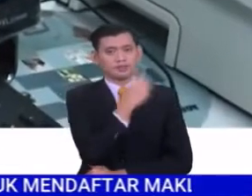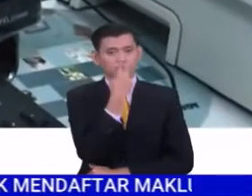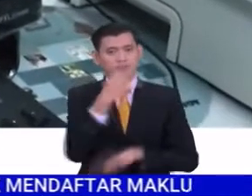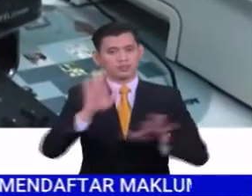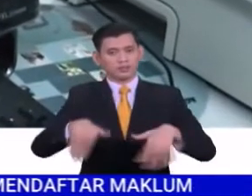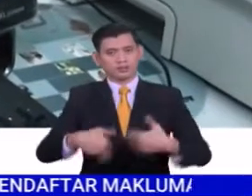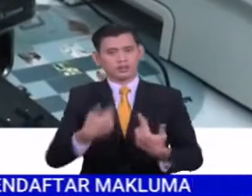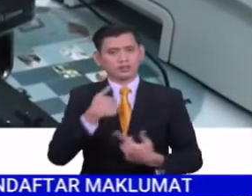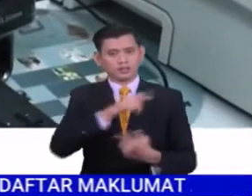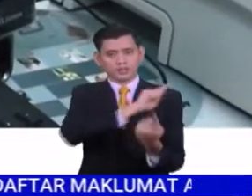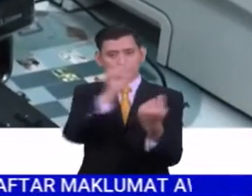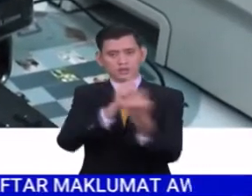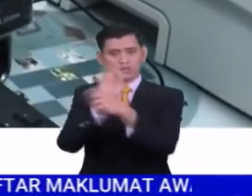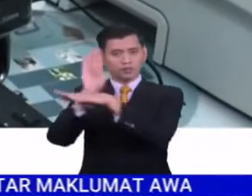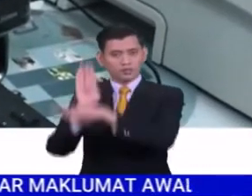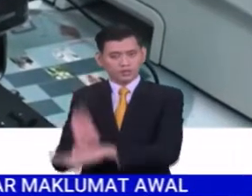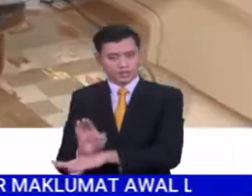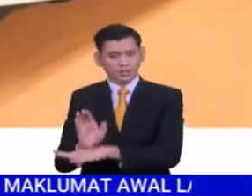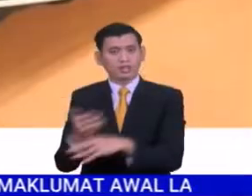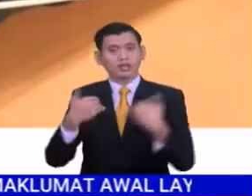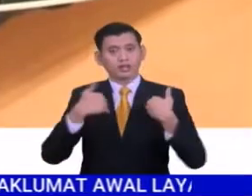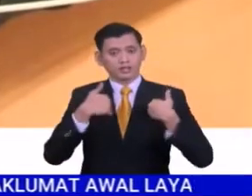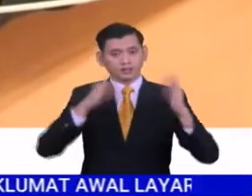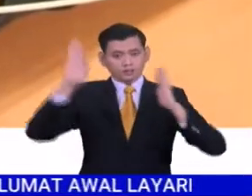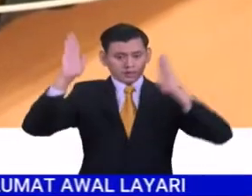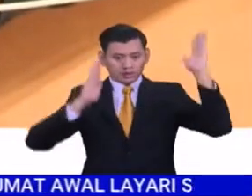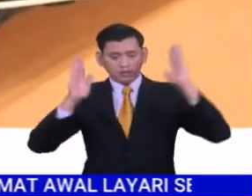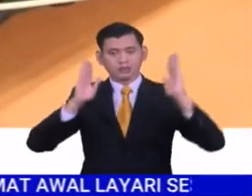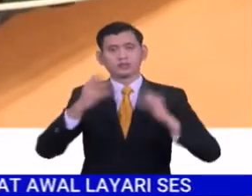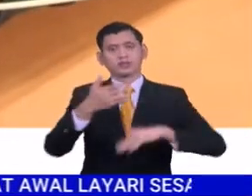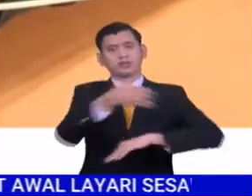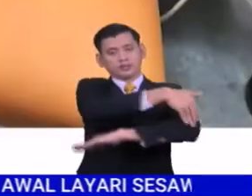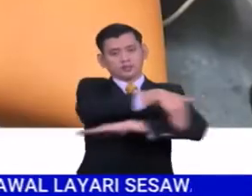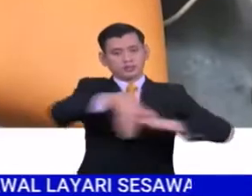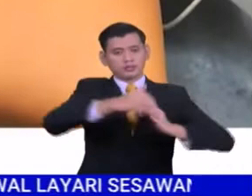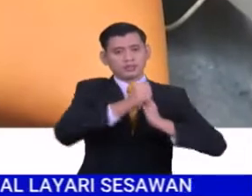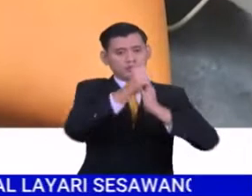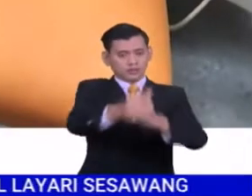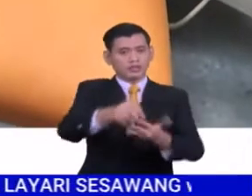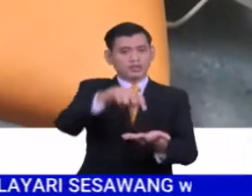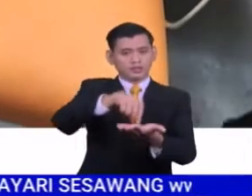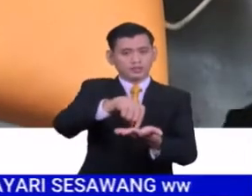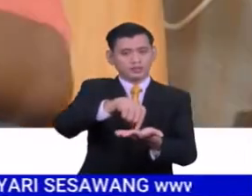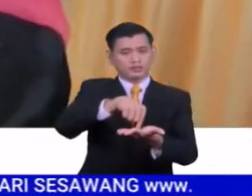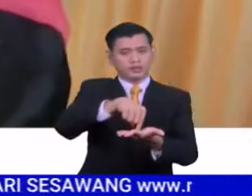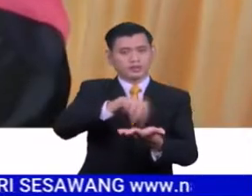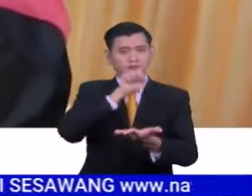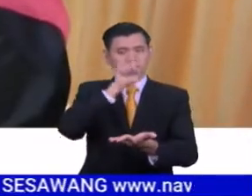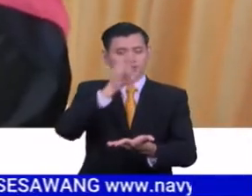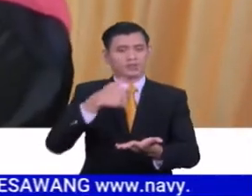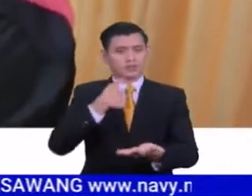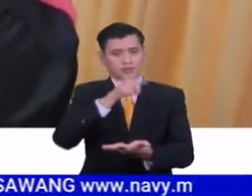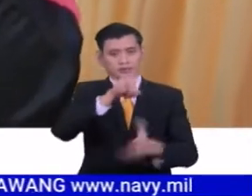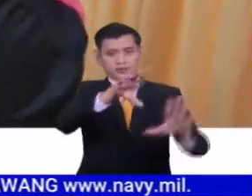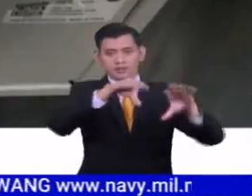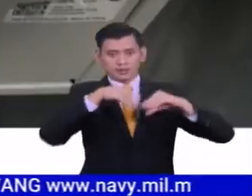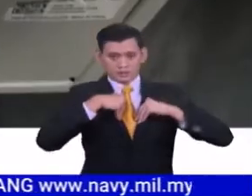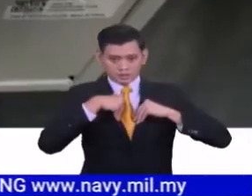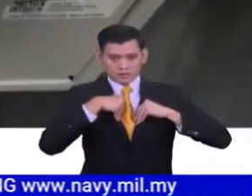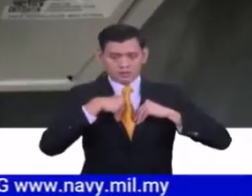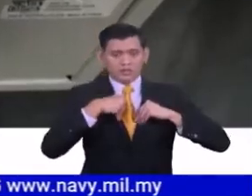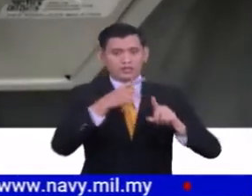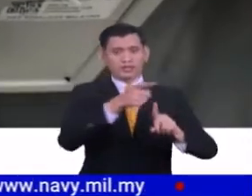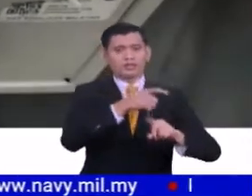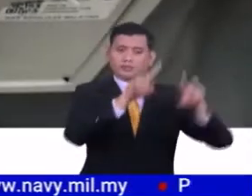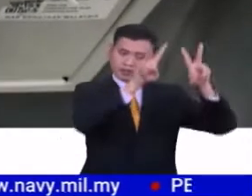culture dan situasi di sini lah. So guideline ini memang kita adapt from all the